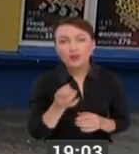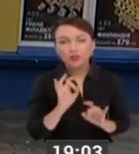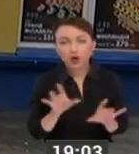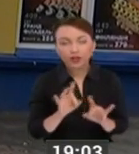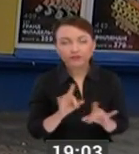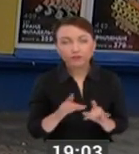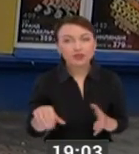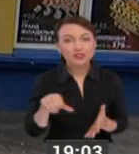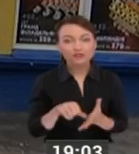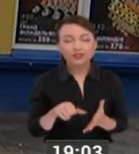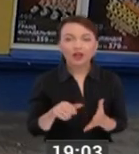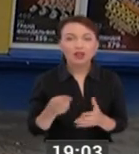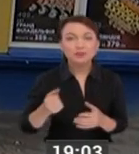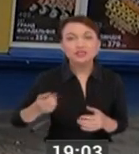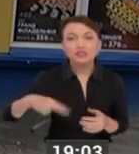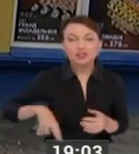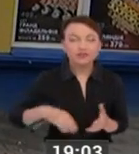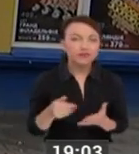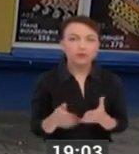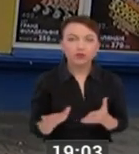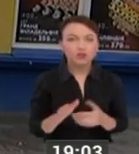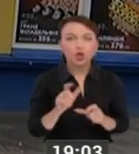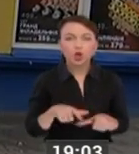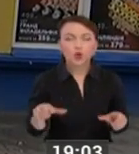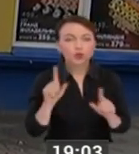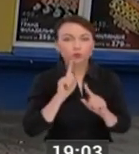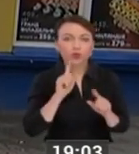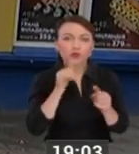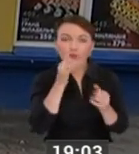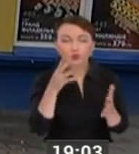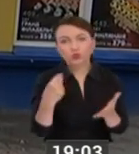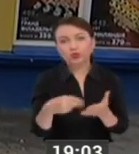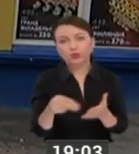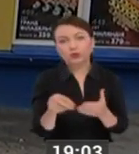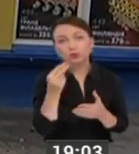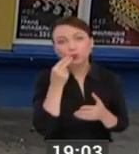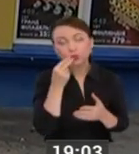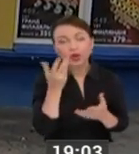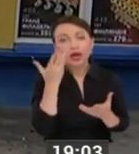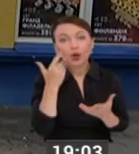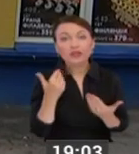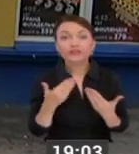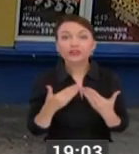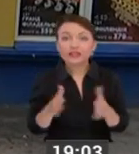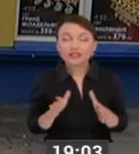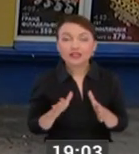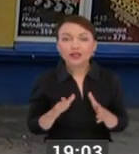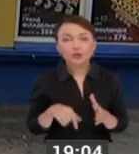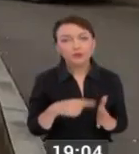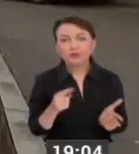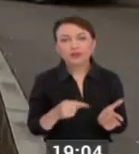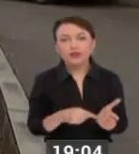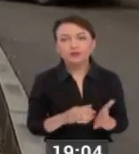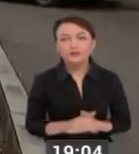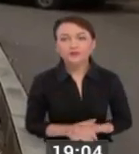адміністрації «Сільпо» відмовляються. Люди поки що не можуть купити продукти. Коли воно відкриється, наразі під